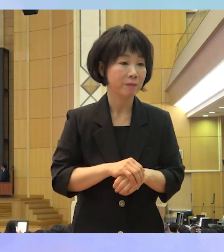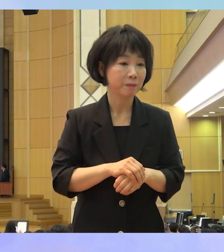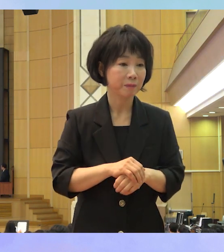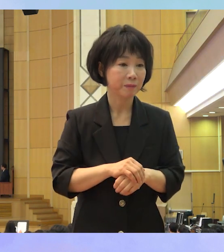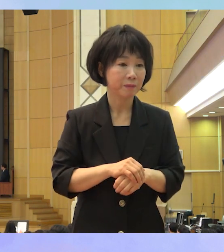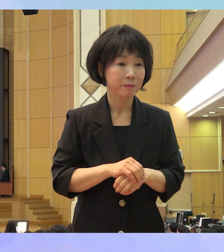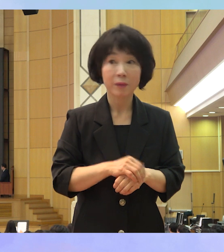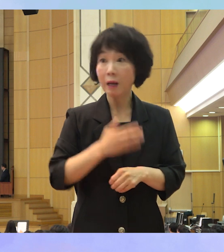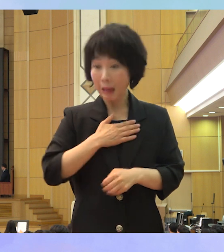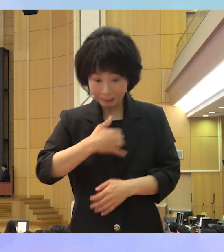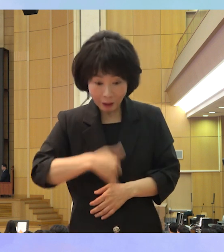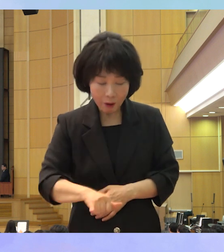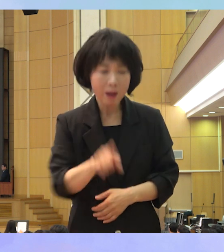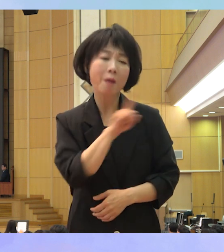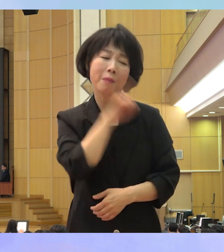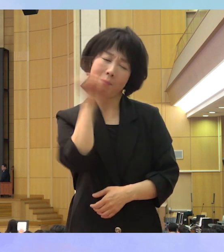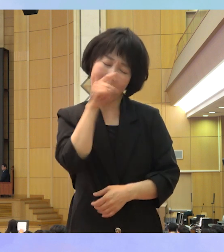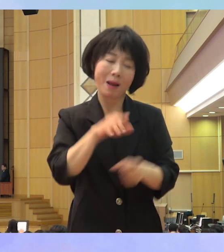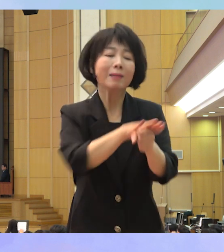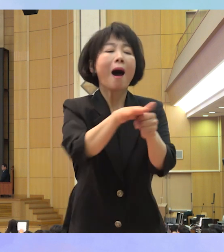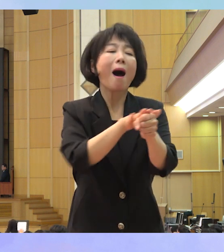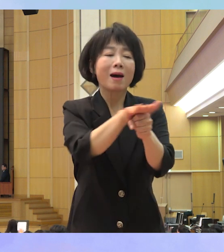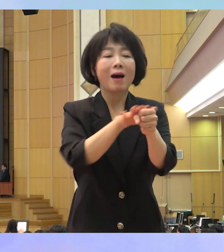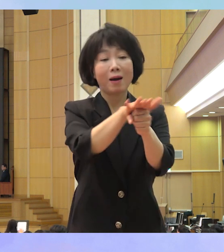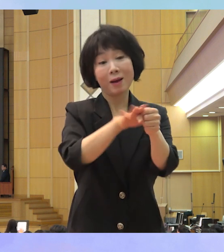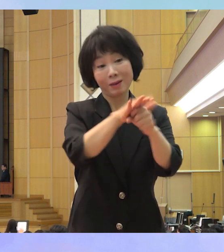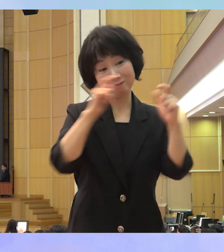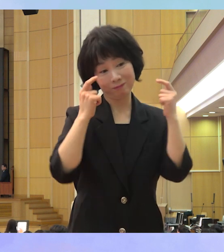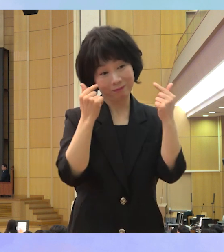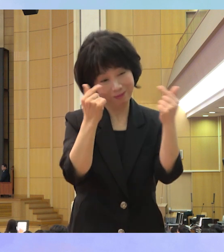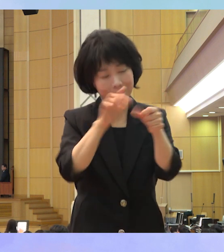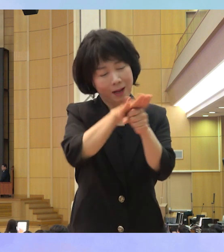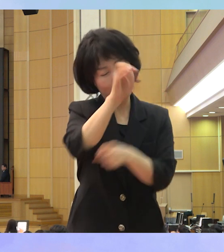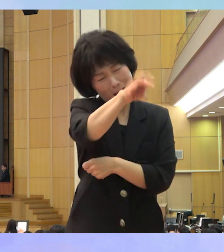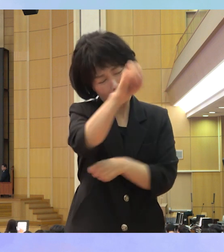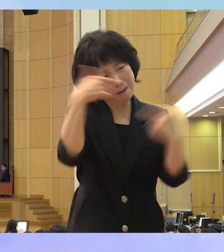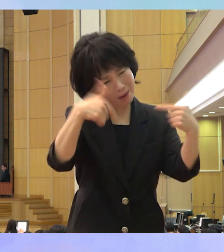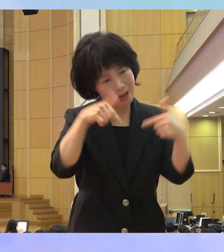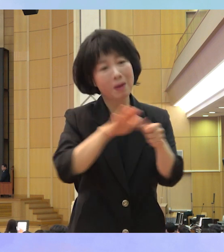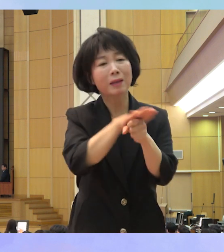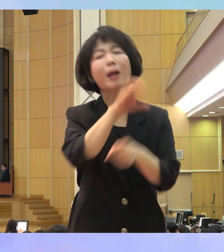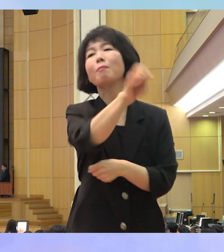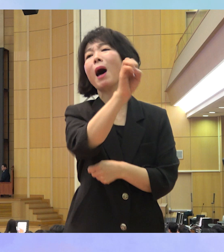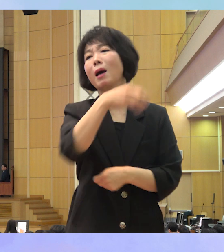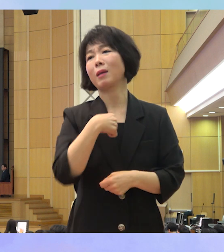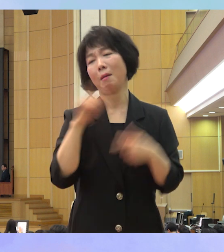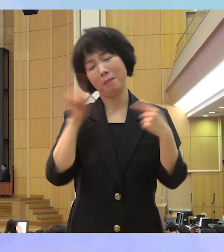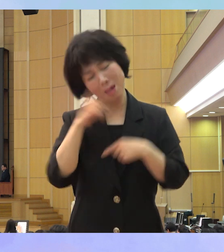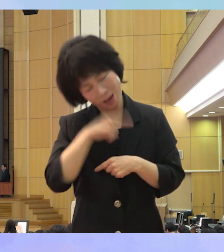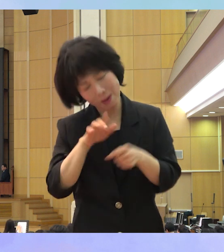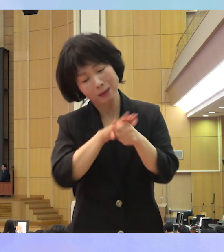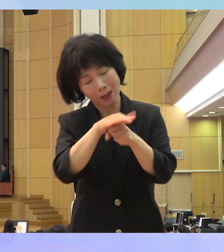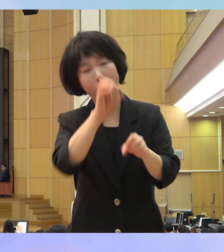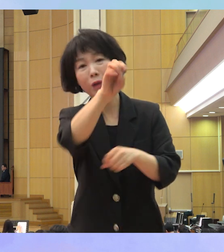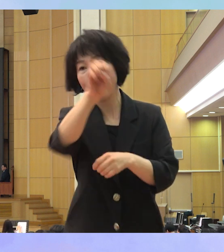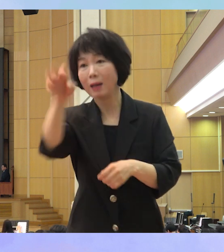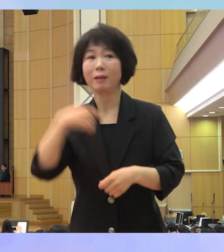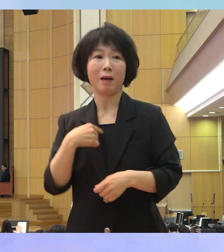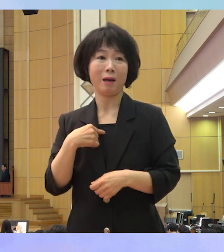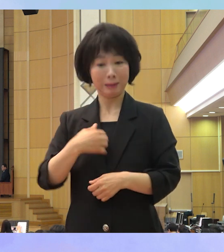툭툭 하거든요. 매일매일 하는데 주한이가 사실 잘 이렇게 안 받아줘가지고 허공에 대고 항상 사랑한다고 얘기를 하거든요.